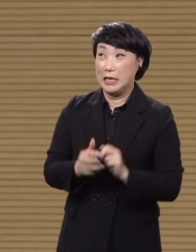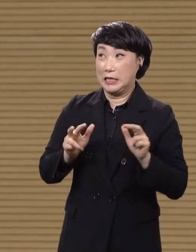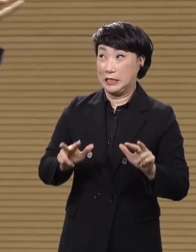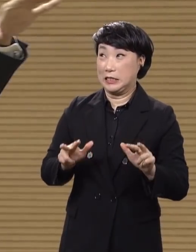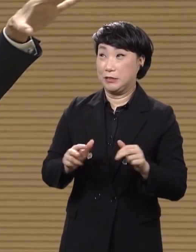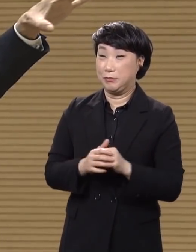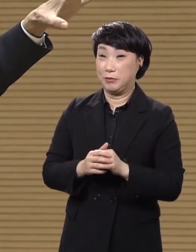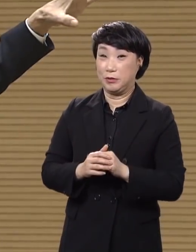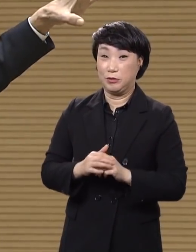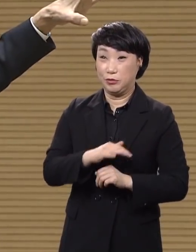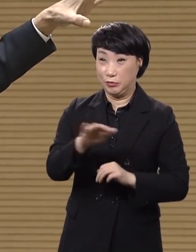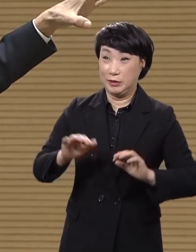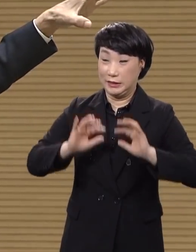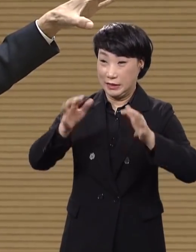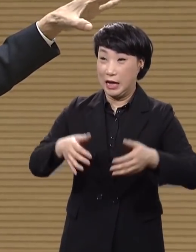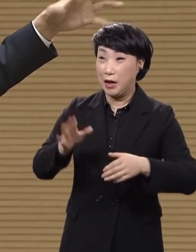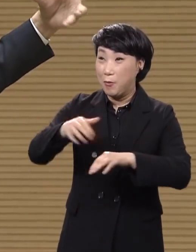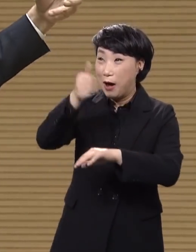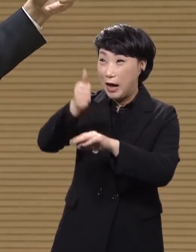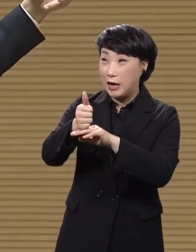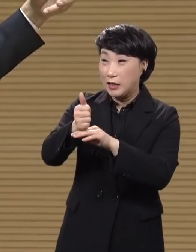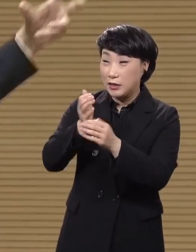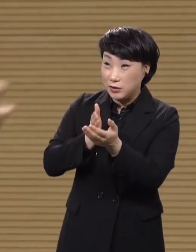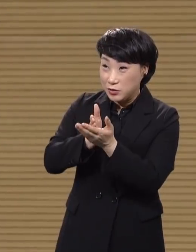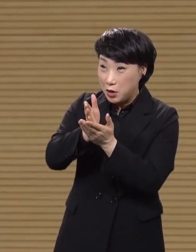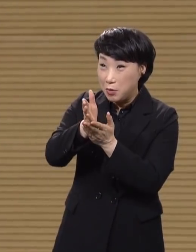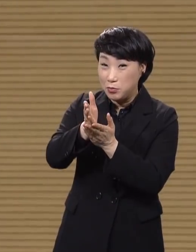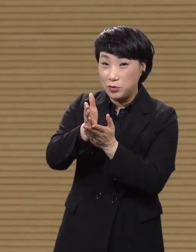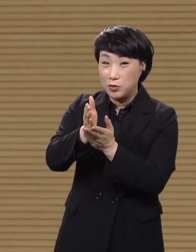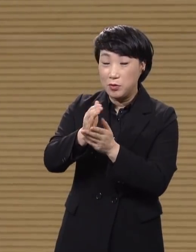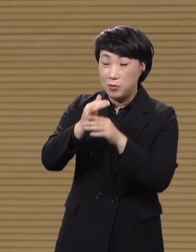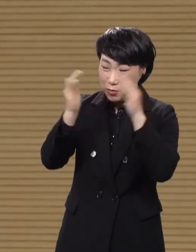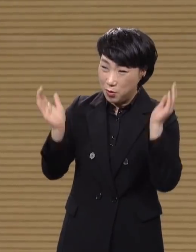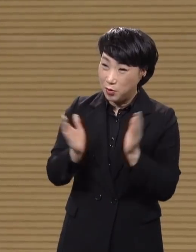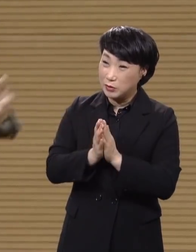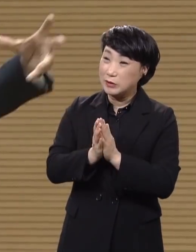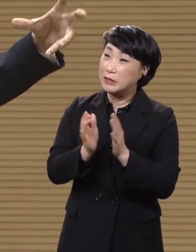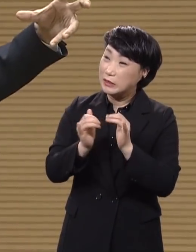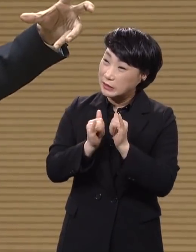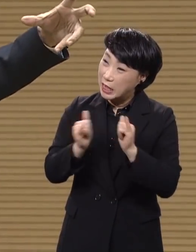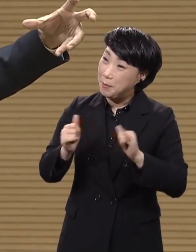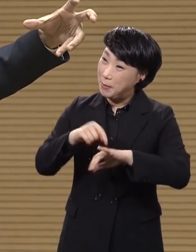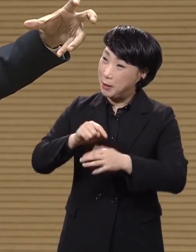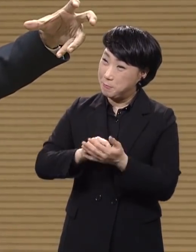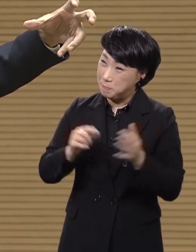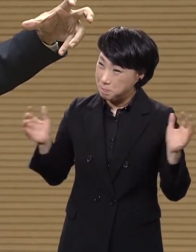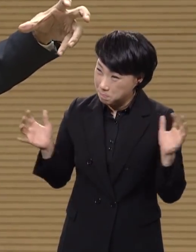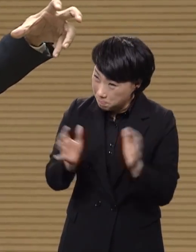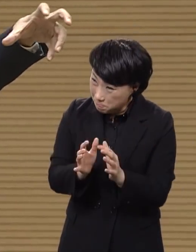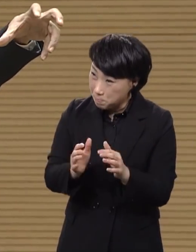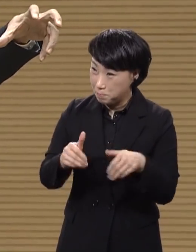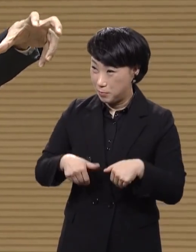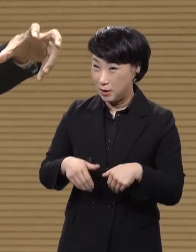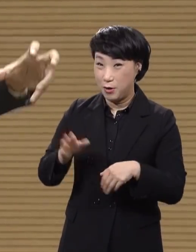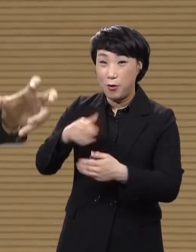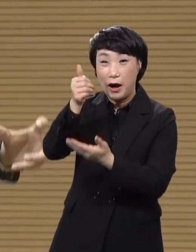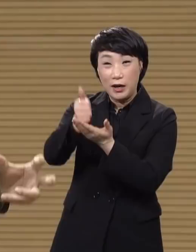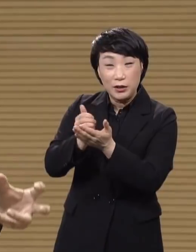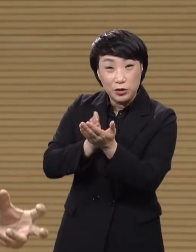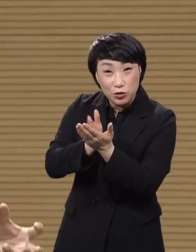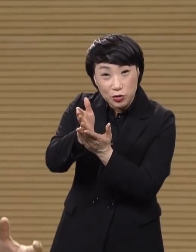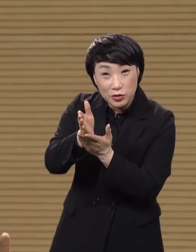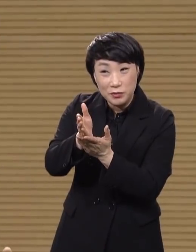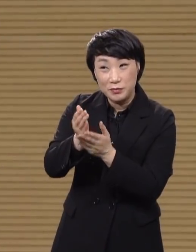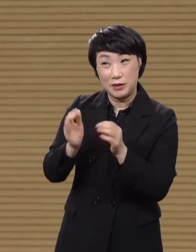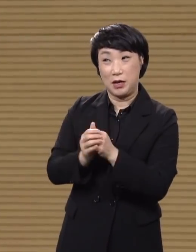지금 이 나라의 왕을 중심으로 결속하고 왕을 중심으로 왕이